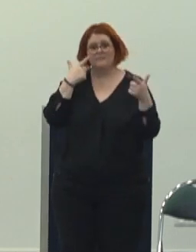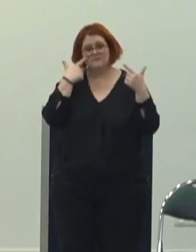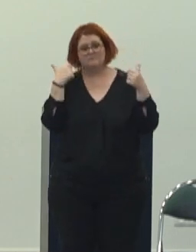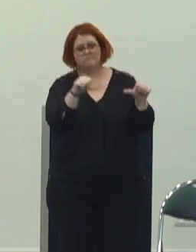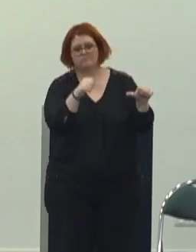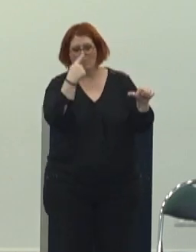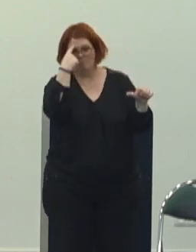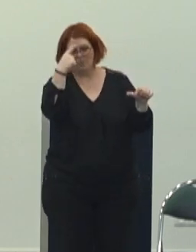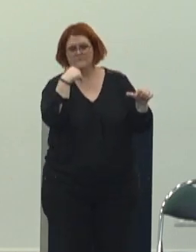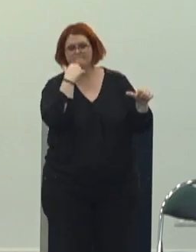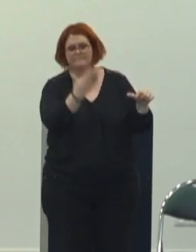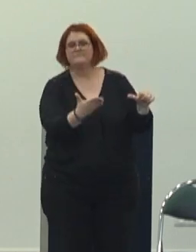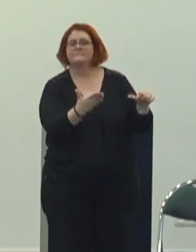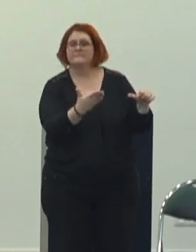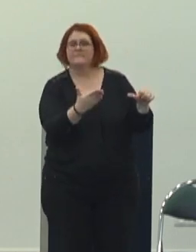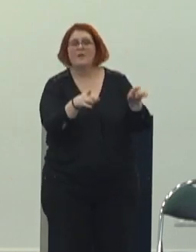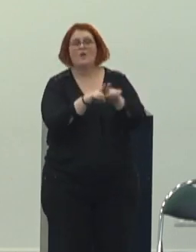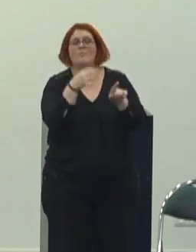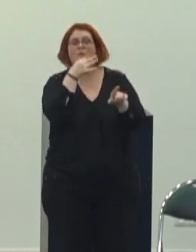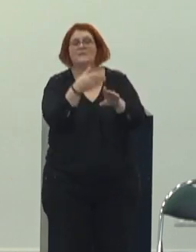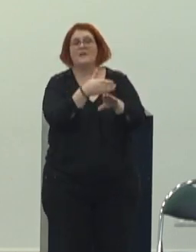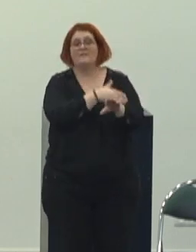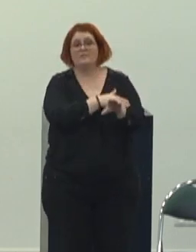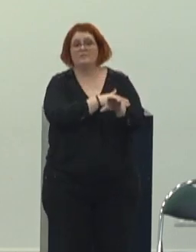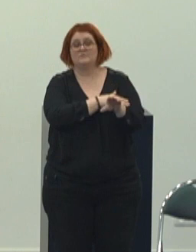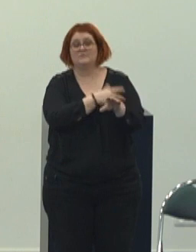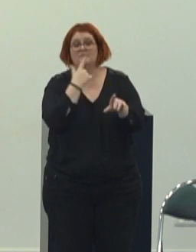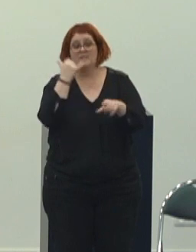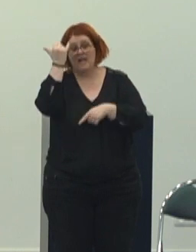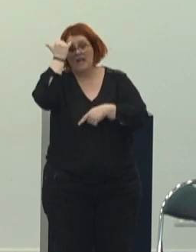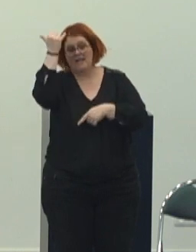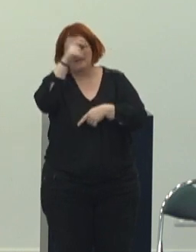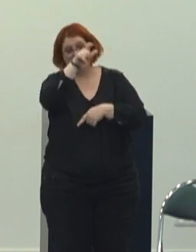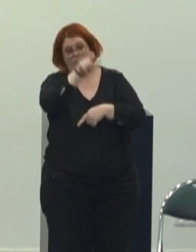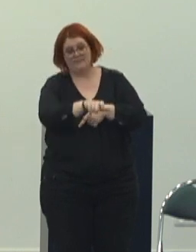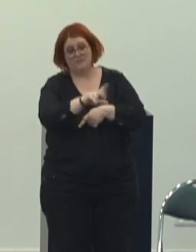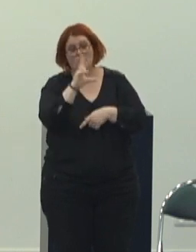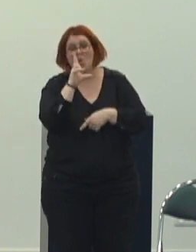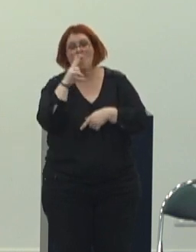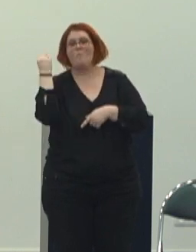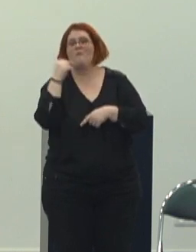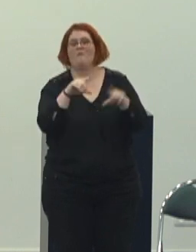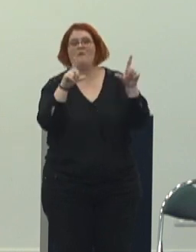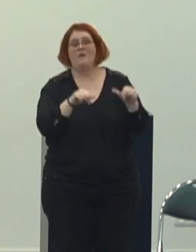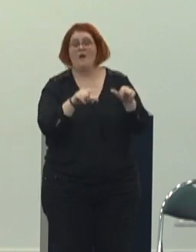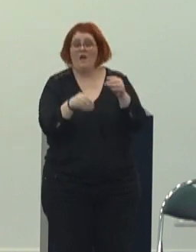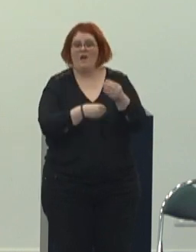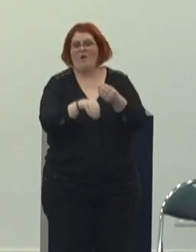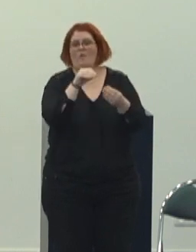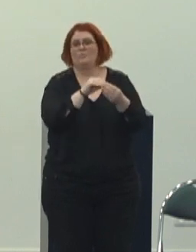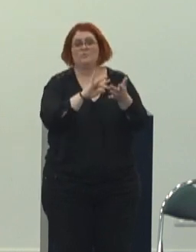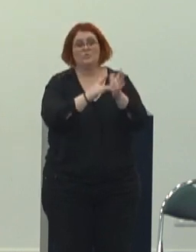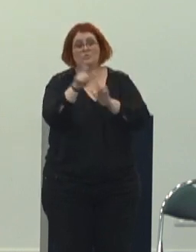inverse ». Et comme on l'a dit plus haut, le point de jonction d'une certaine idée de ce qu'est toute personne humaine et de ce que doit être